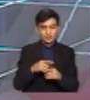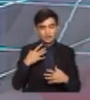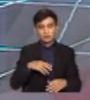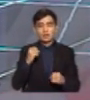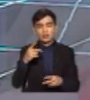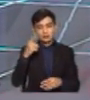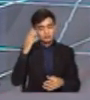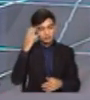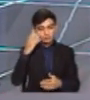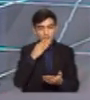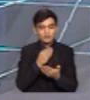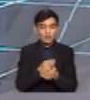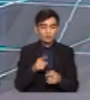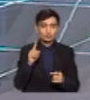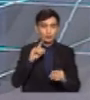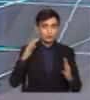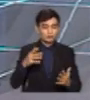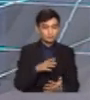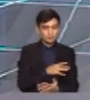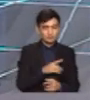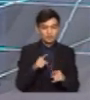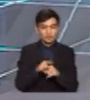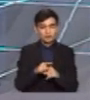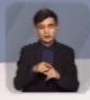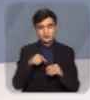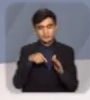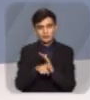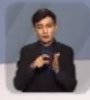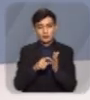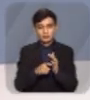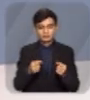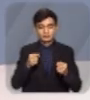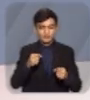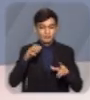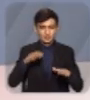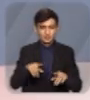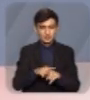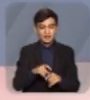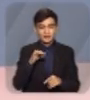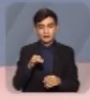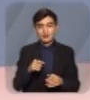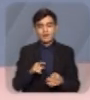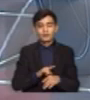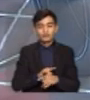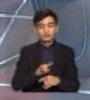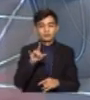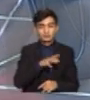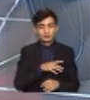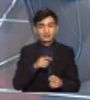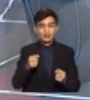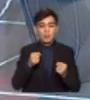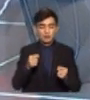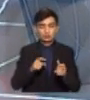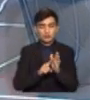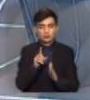считаете, ваша личная версия, что вот могло происходить вот в кабине? После взлета самолет начало